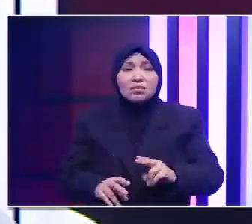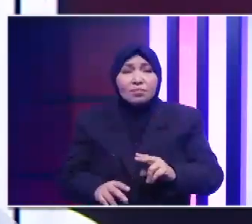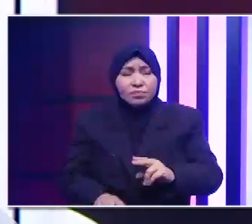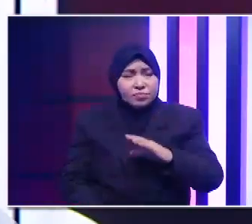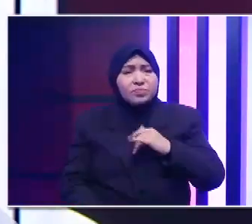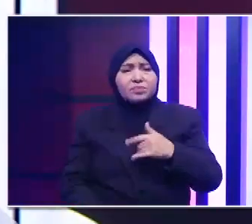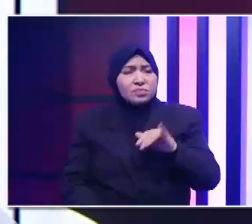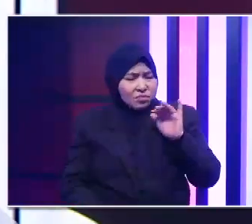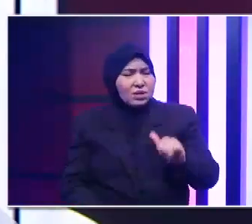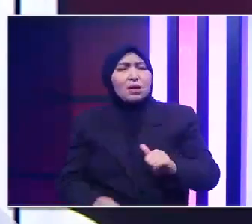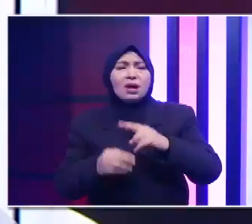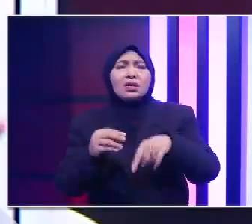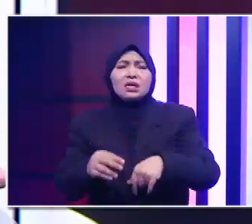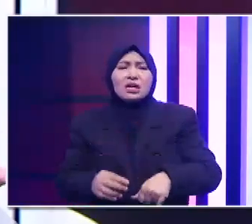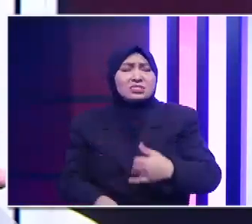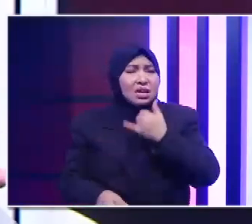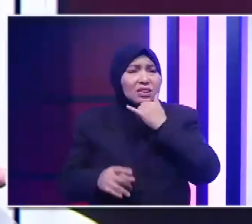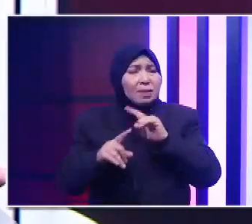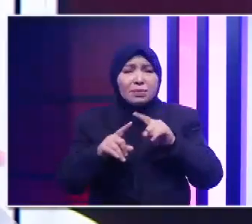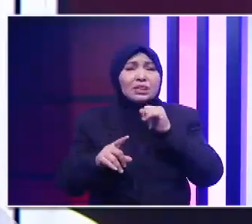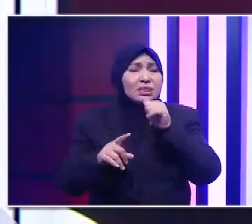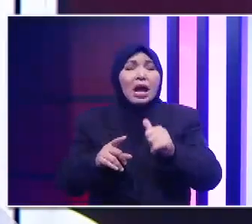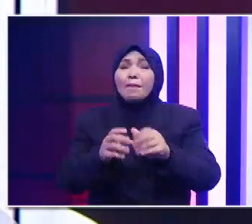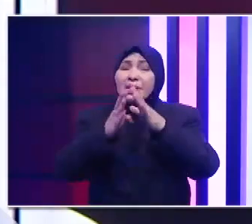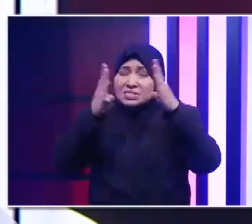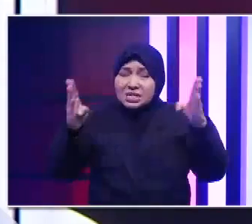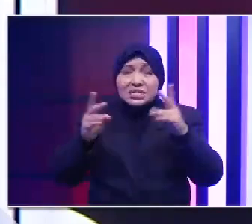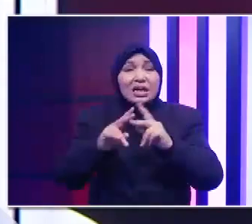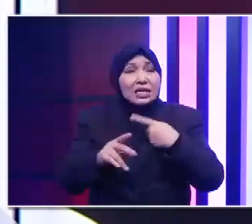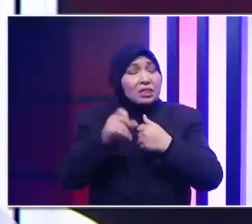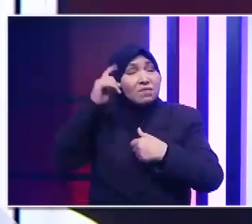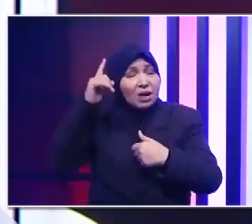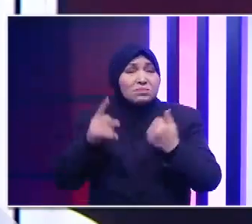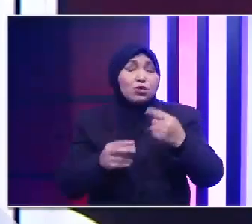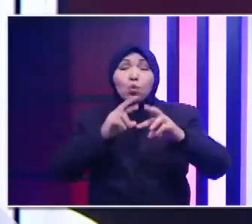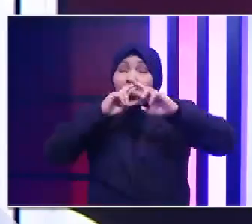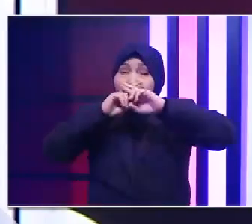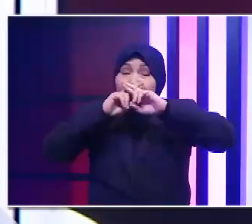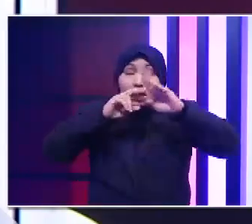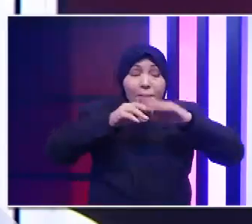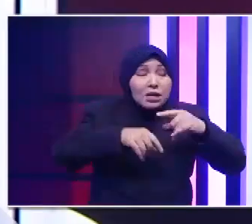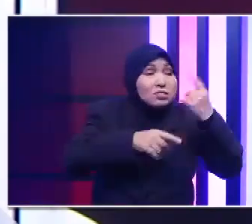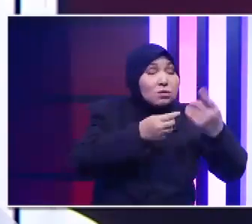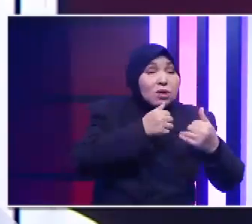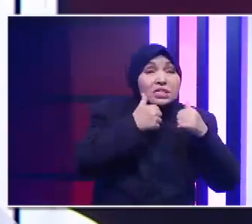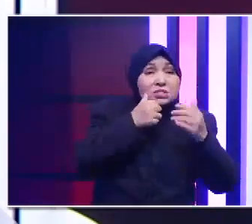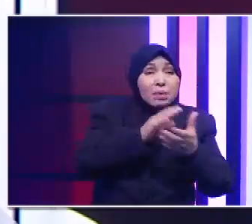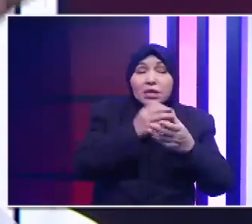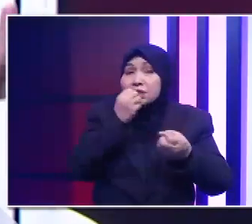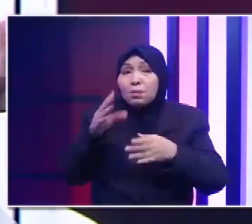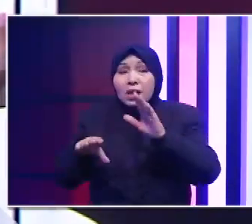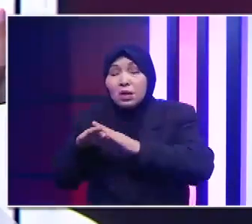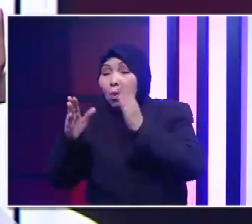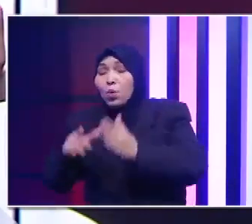bio bening yang salah tapi takde la besar sangat pucat kita pahami kita begitu satu rahasia kepada segitu komunikasi kita Puji